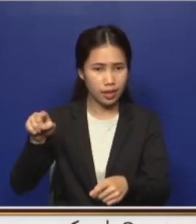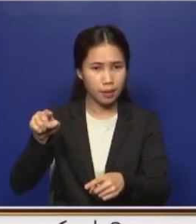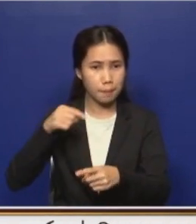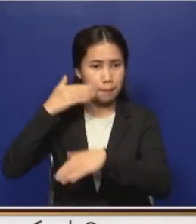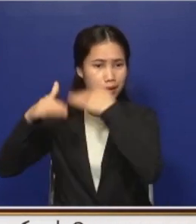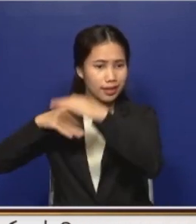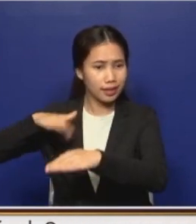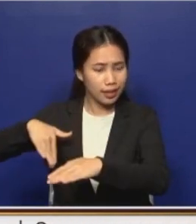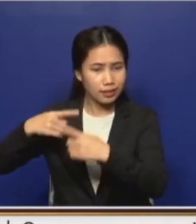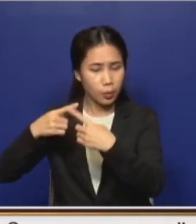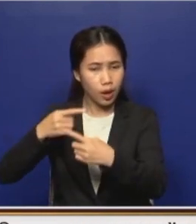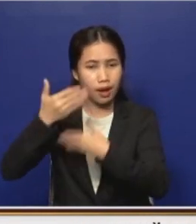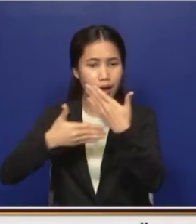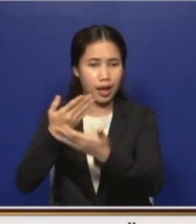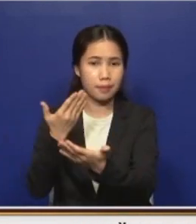ไลด์ต่อไปครับ